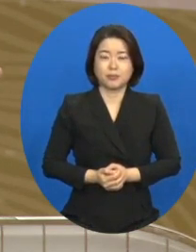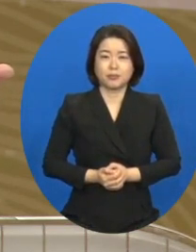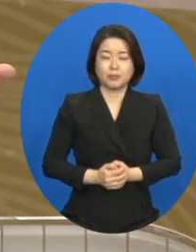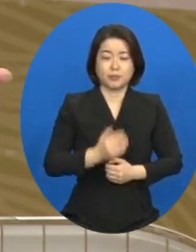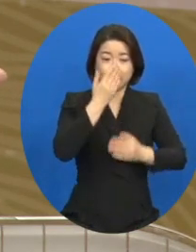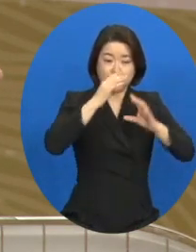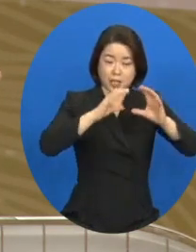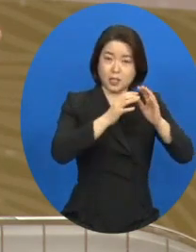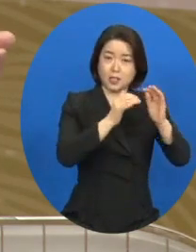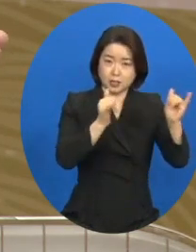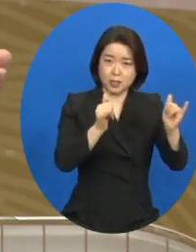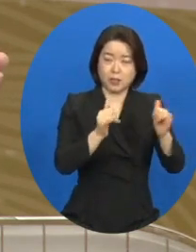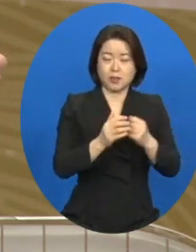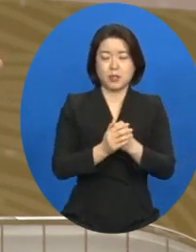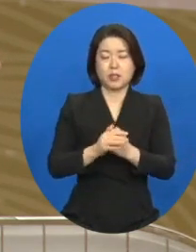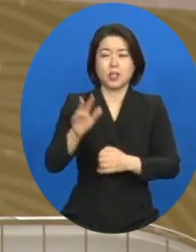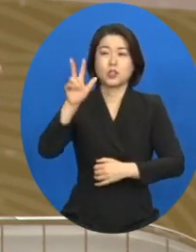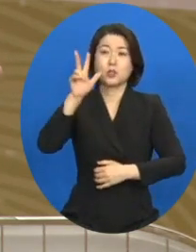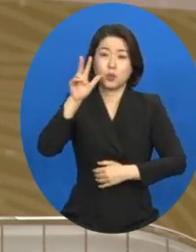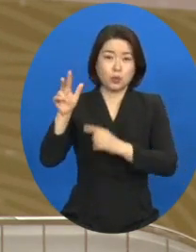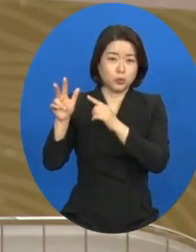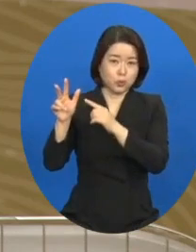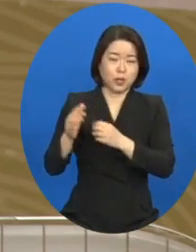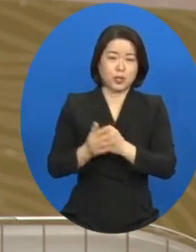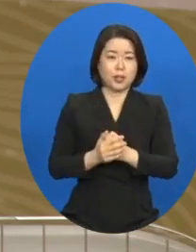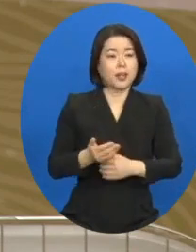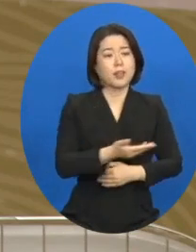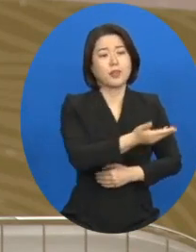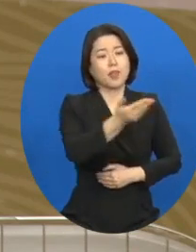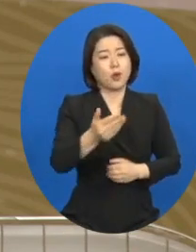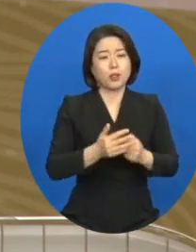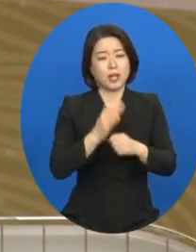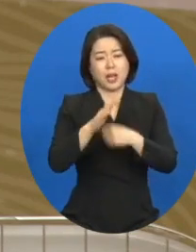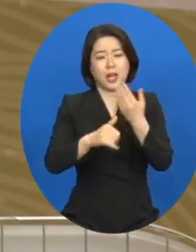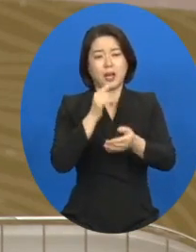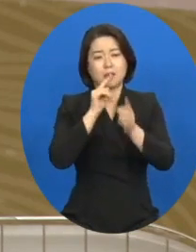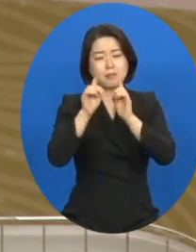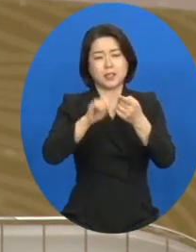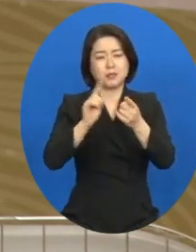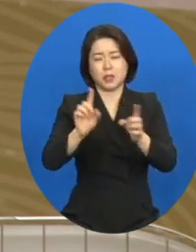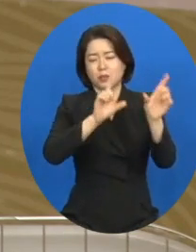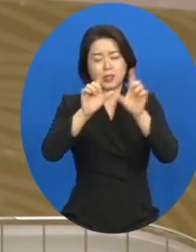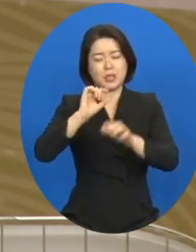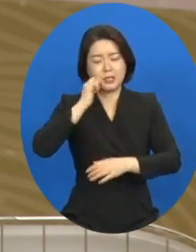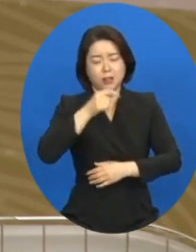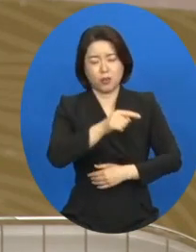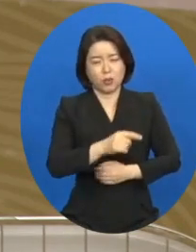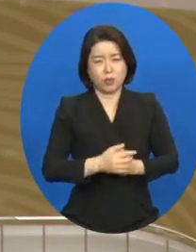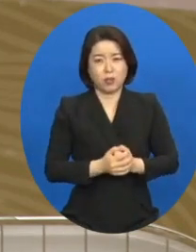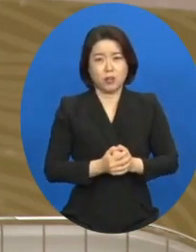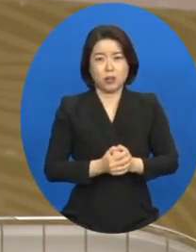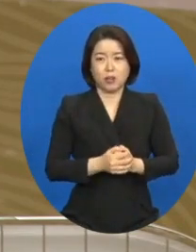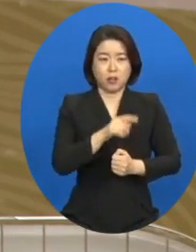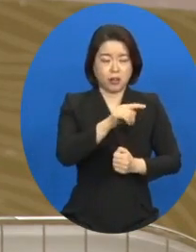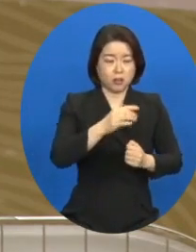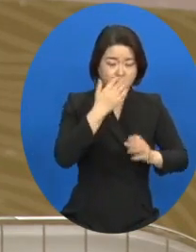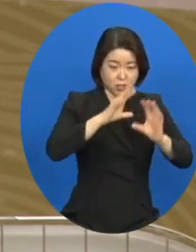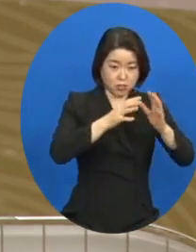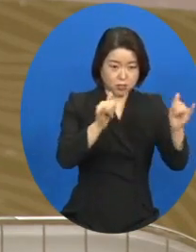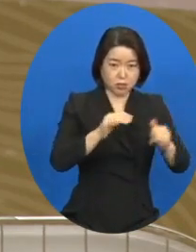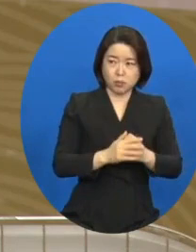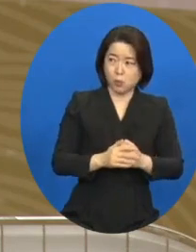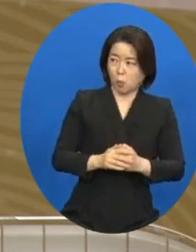이스라엘 백성들이 여호수아가 너희들은 하나님 말씀대로 못 살아. 그러니까 막 후끈 달았던